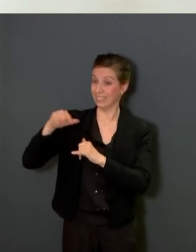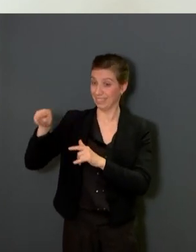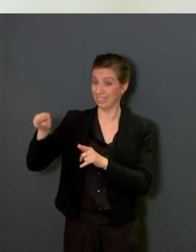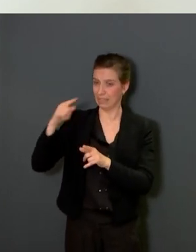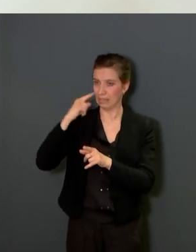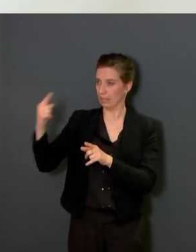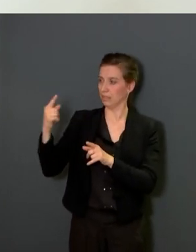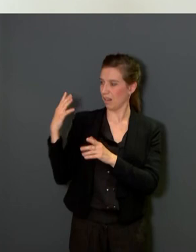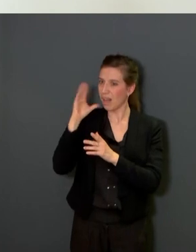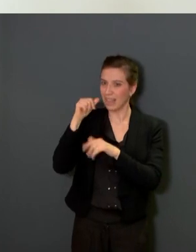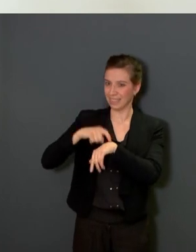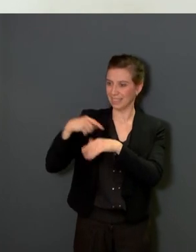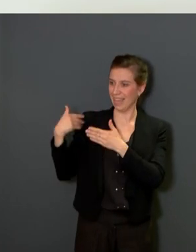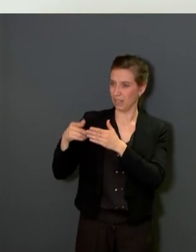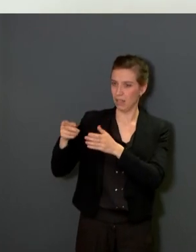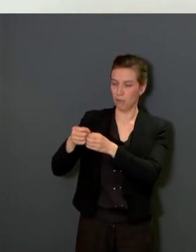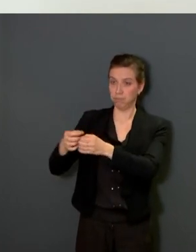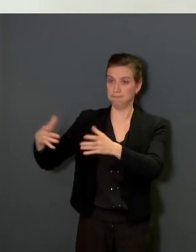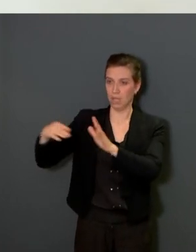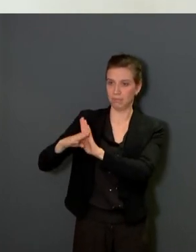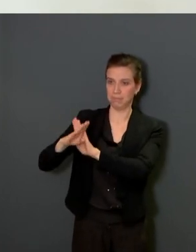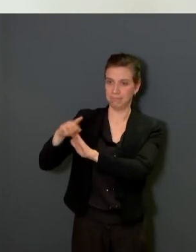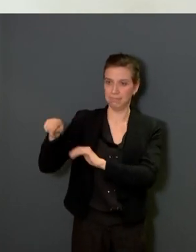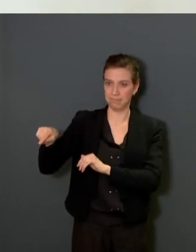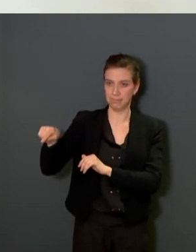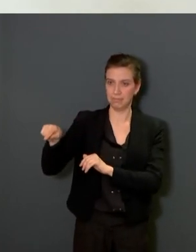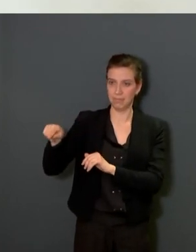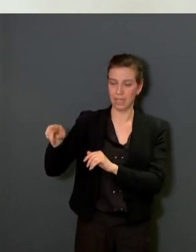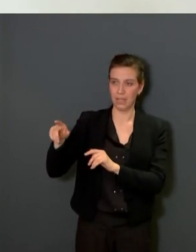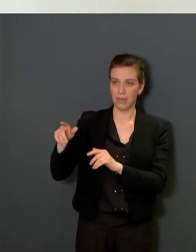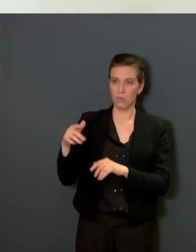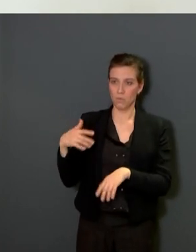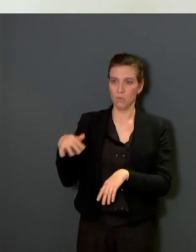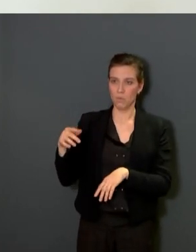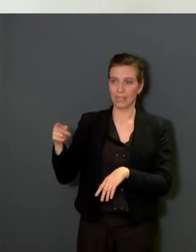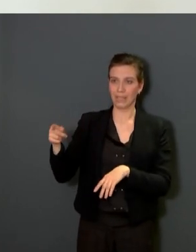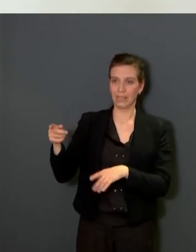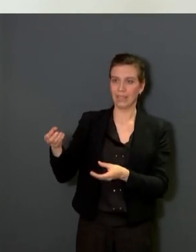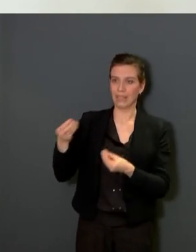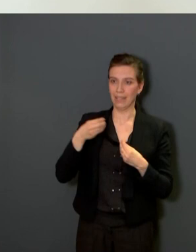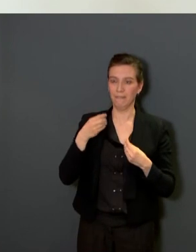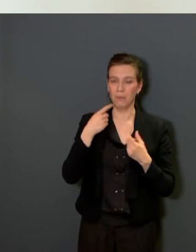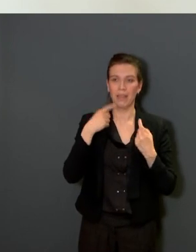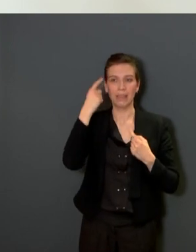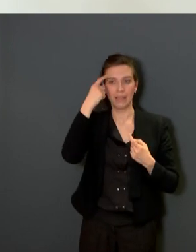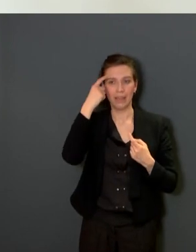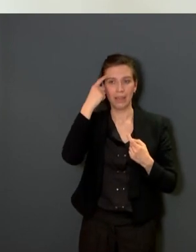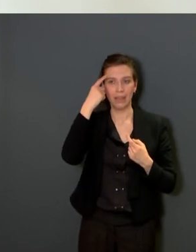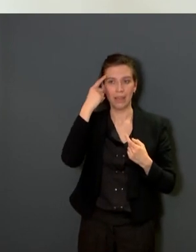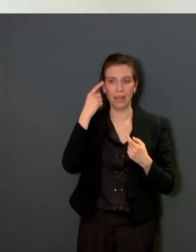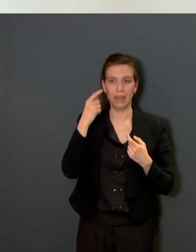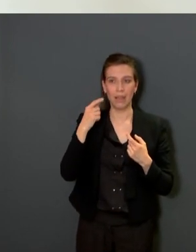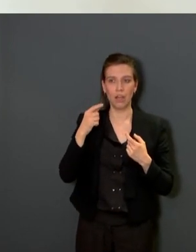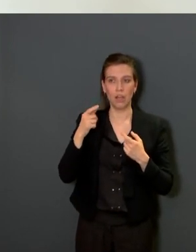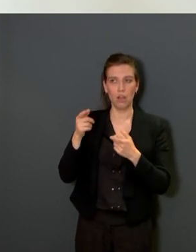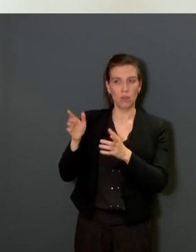omhoog gingen, maar waarvan men er nog zou kunnen uitgegaan zijn dat het wat men noemt outliers zijn. Namelijk cijfers die